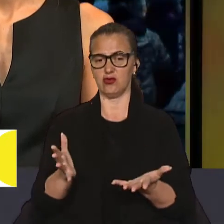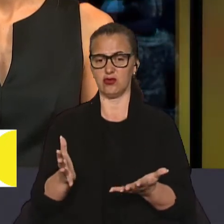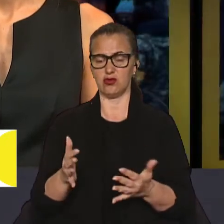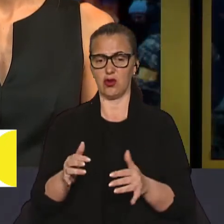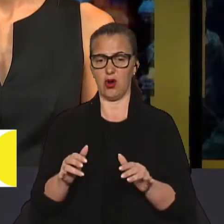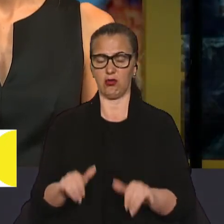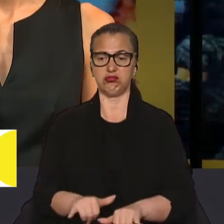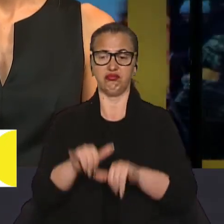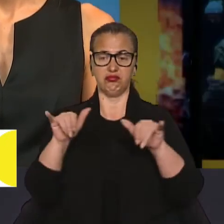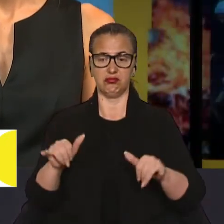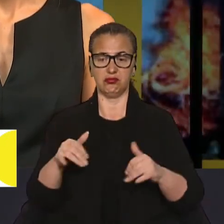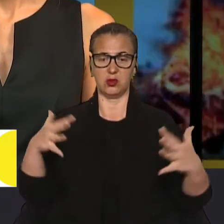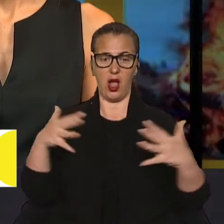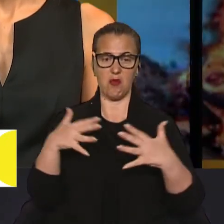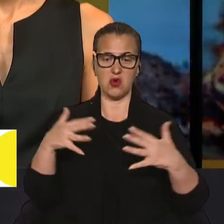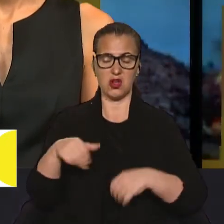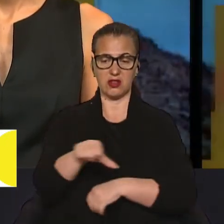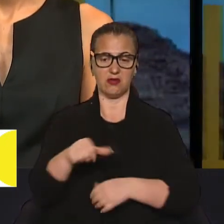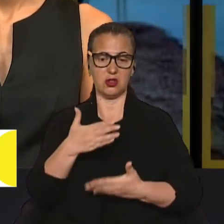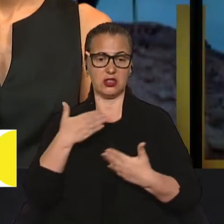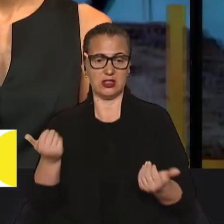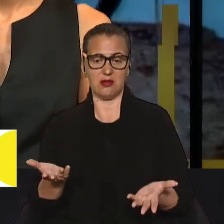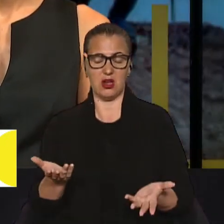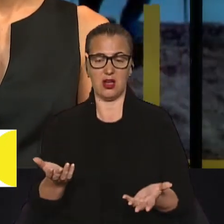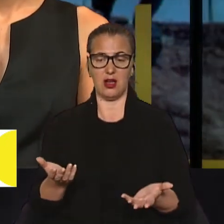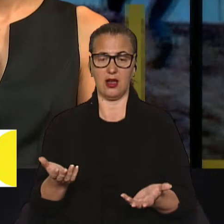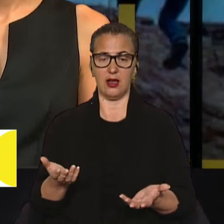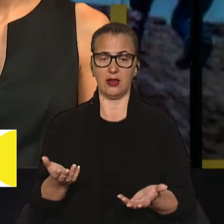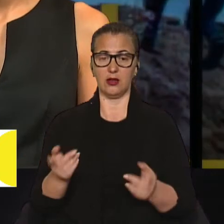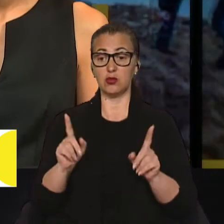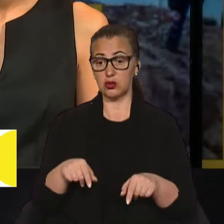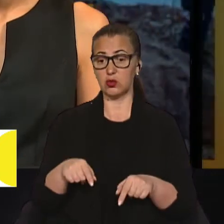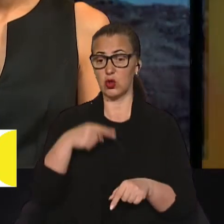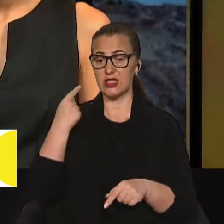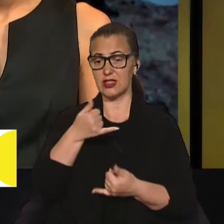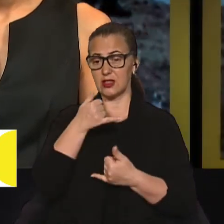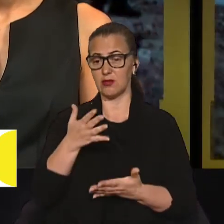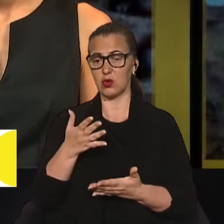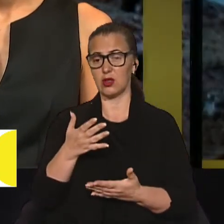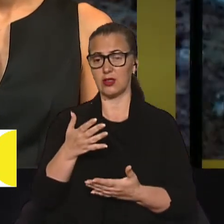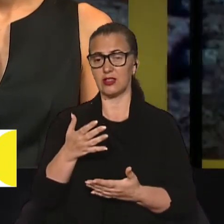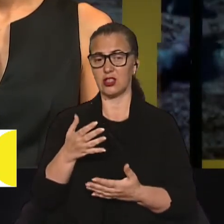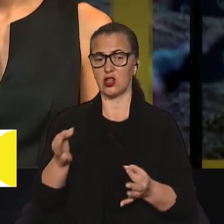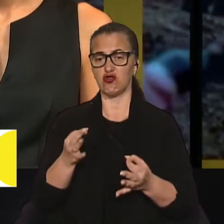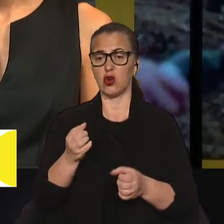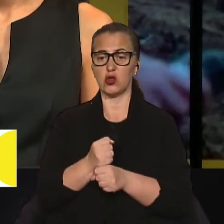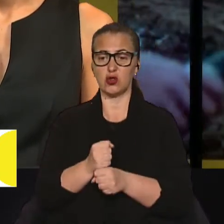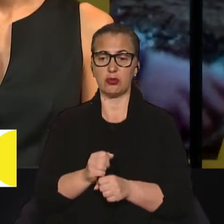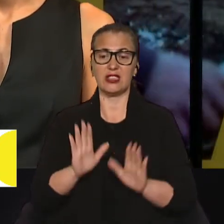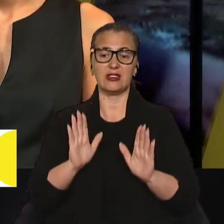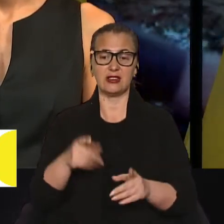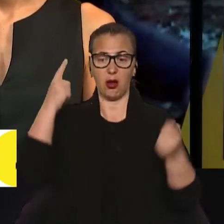естественно, не происходит, нечем эскалировать ситуацию. Потому они могут придумать какие-то провокации. Действительно, могут